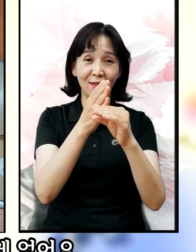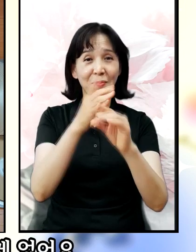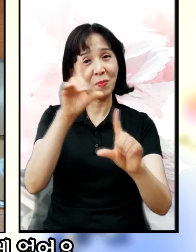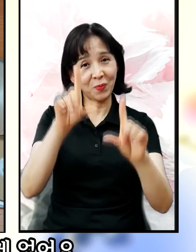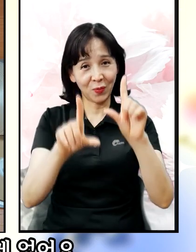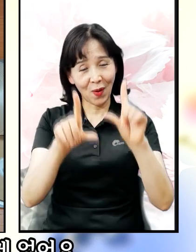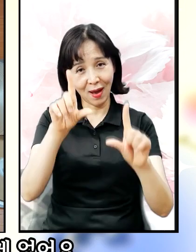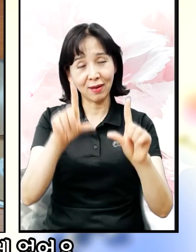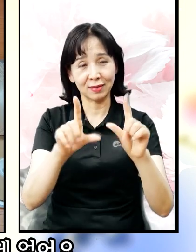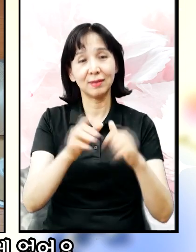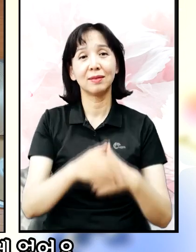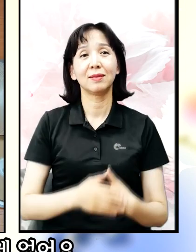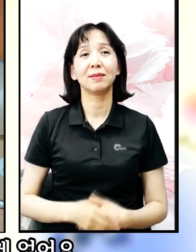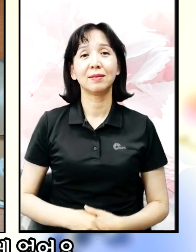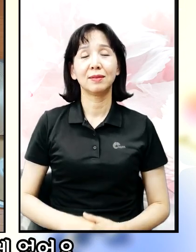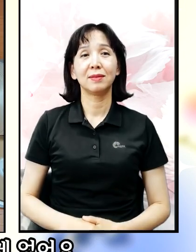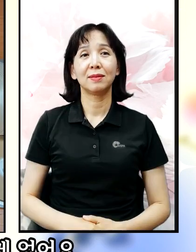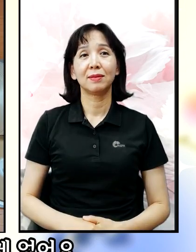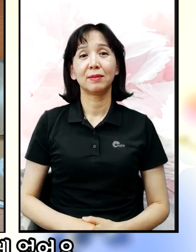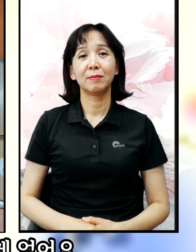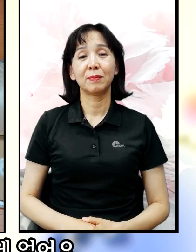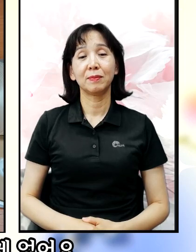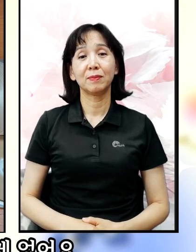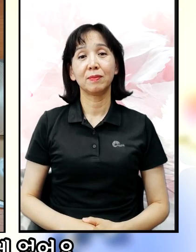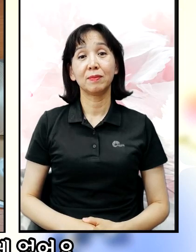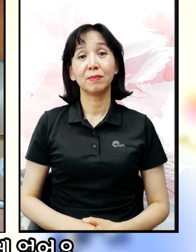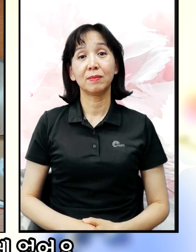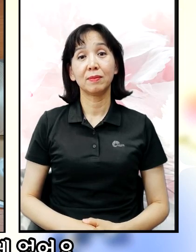중간 사이즈,